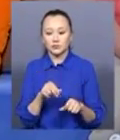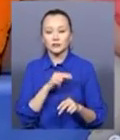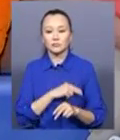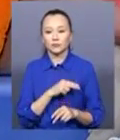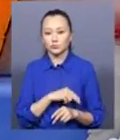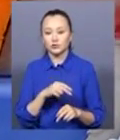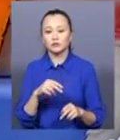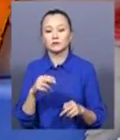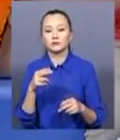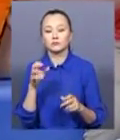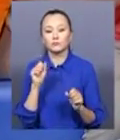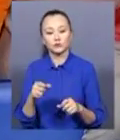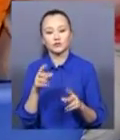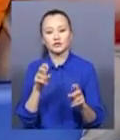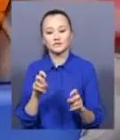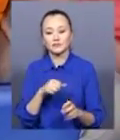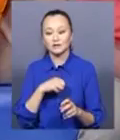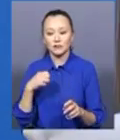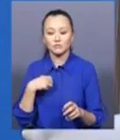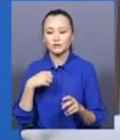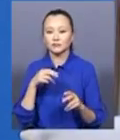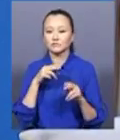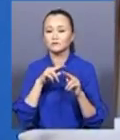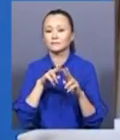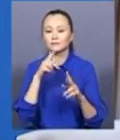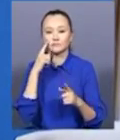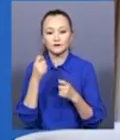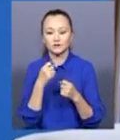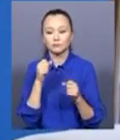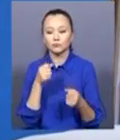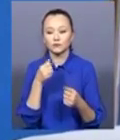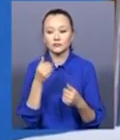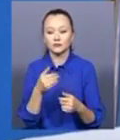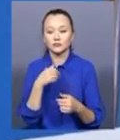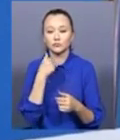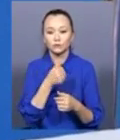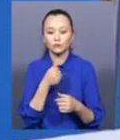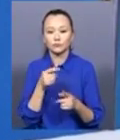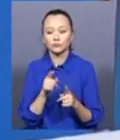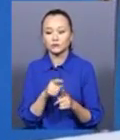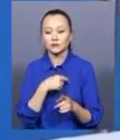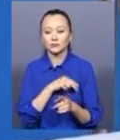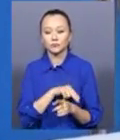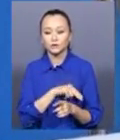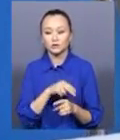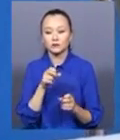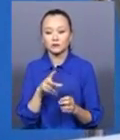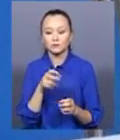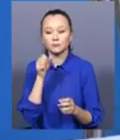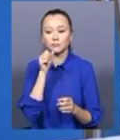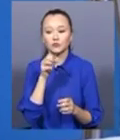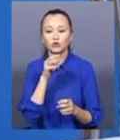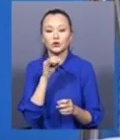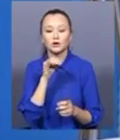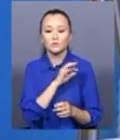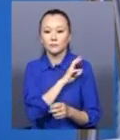да. Можете назвать самые яркие из них? Ну, вы знаете, у меня это было... Я работала, как вы знаете, в Питере,